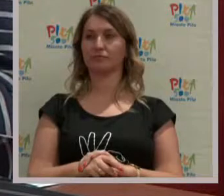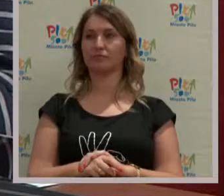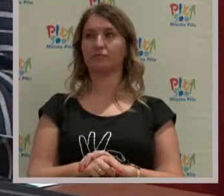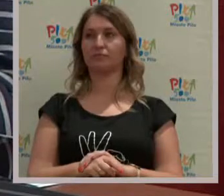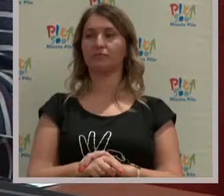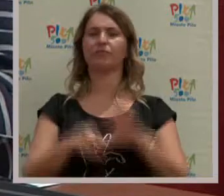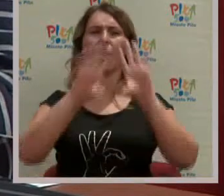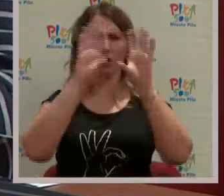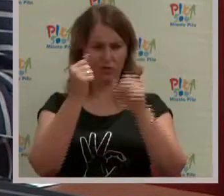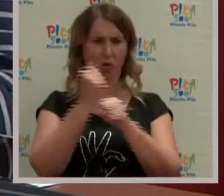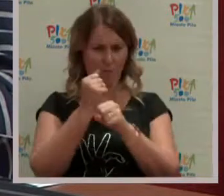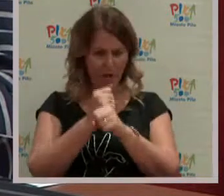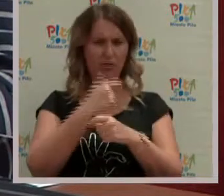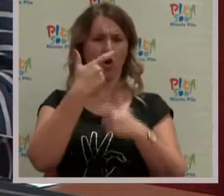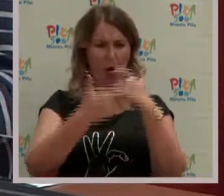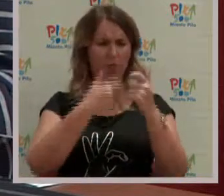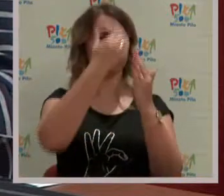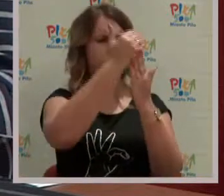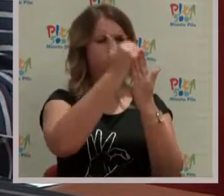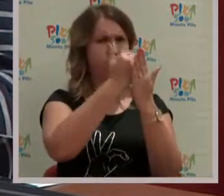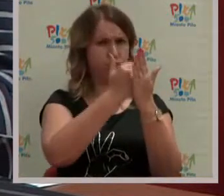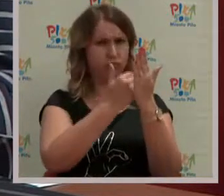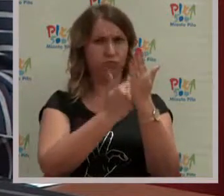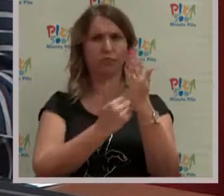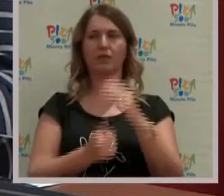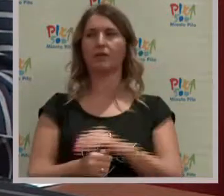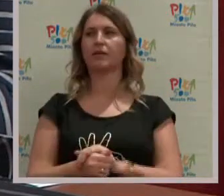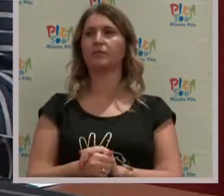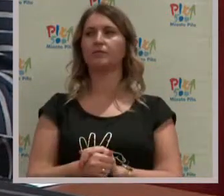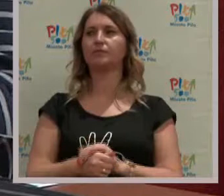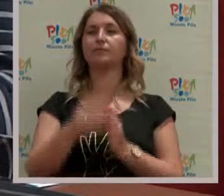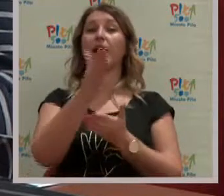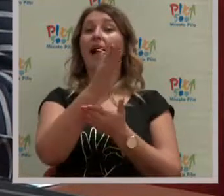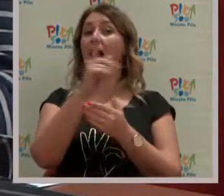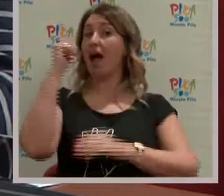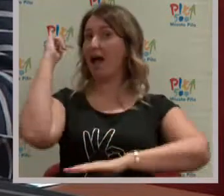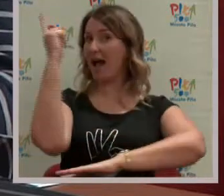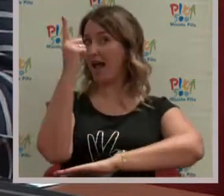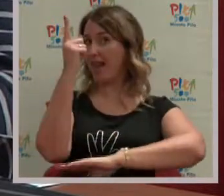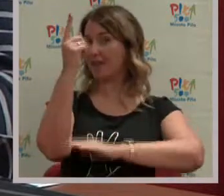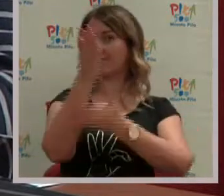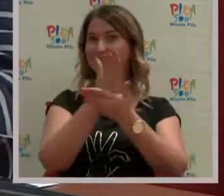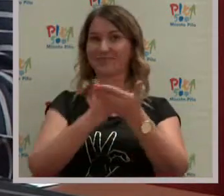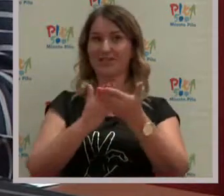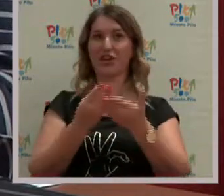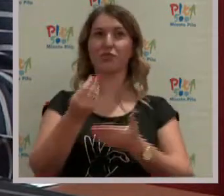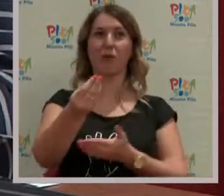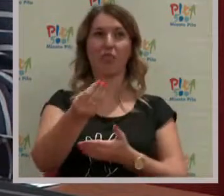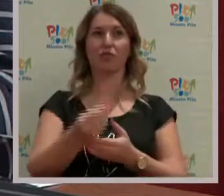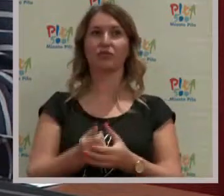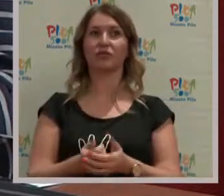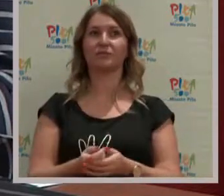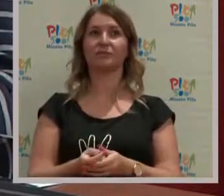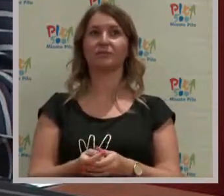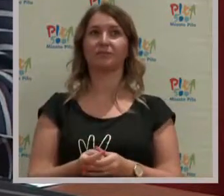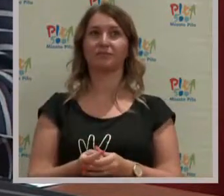odbywają się natomiast zgodnie z zawartym aneksem część płatności które będą dotyczyć zadań zrealizowanych